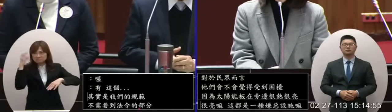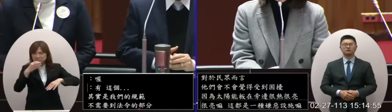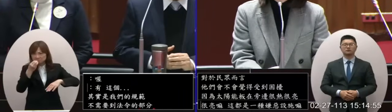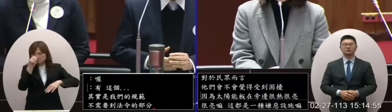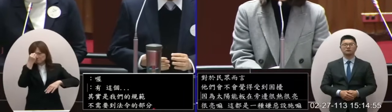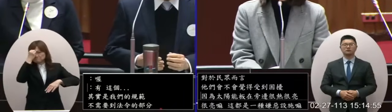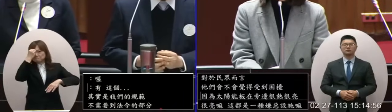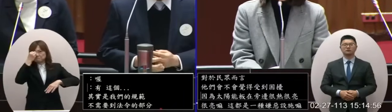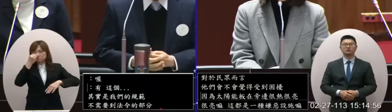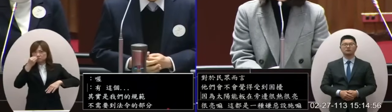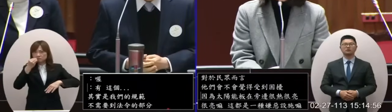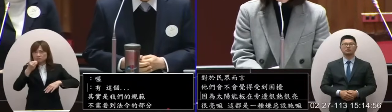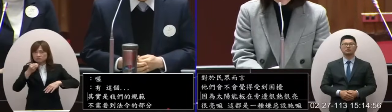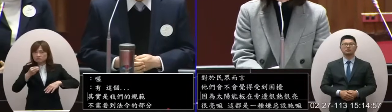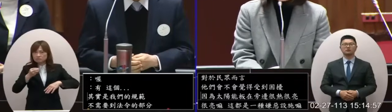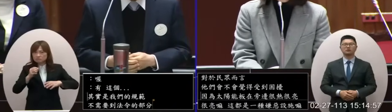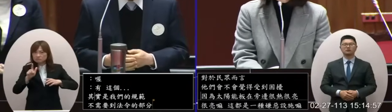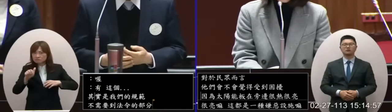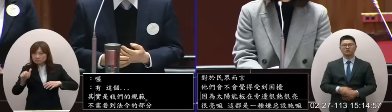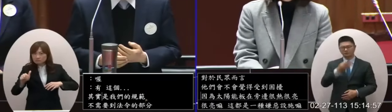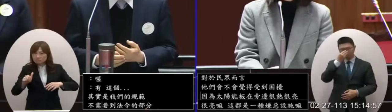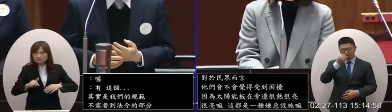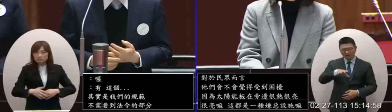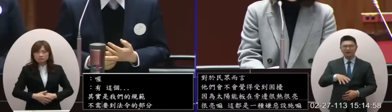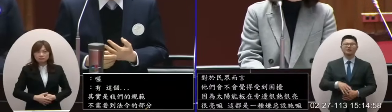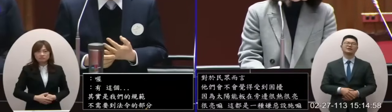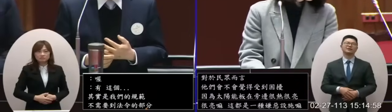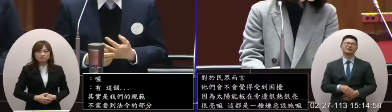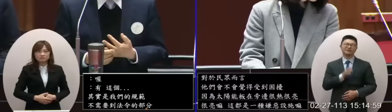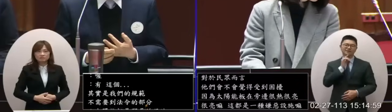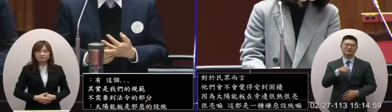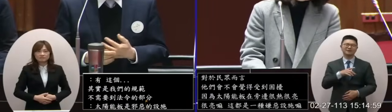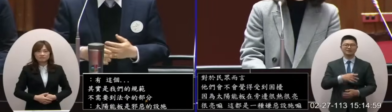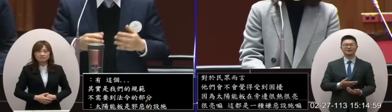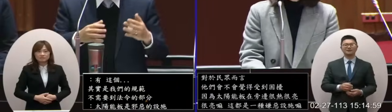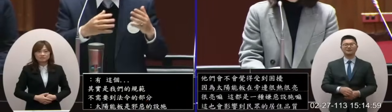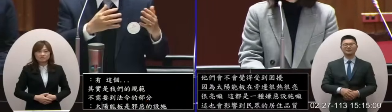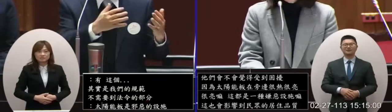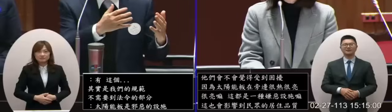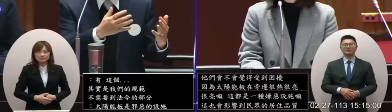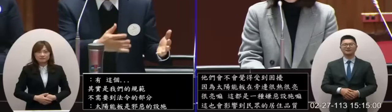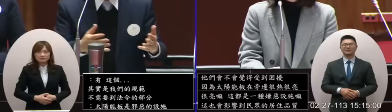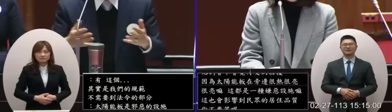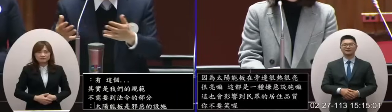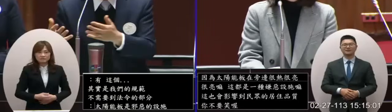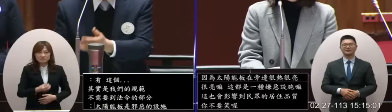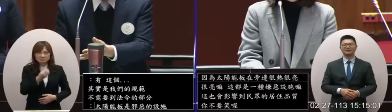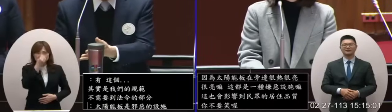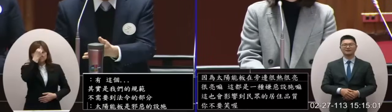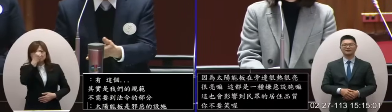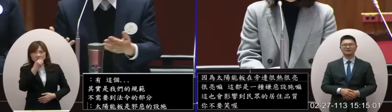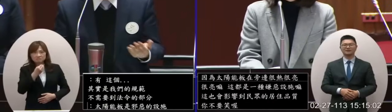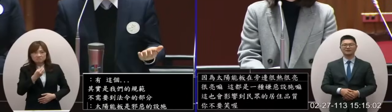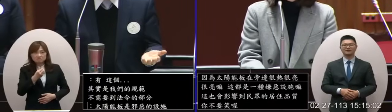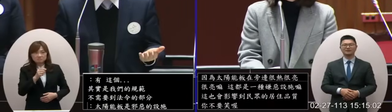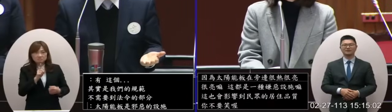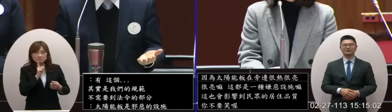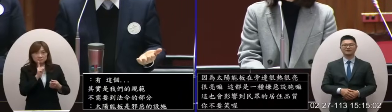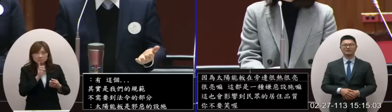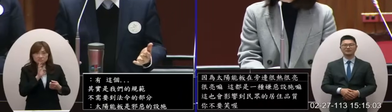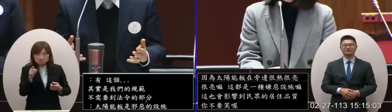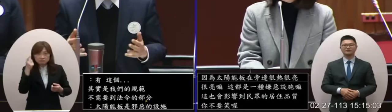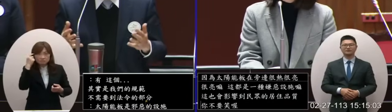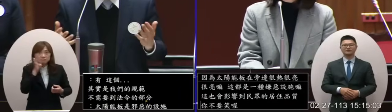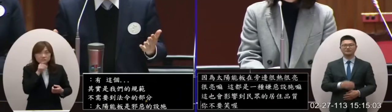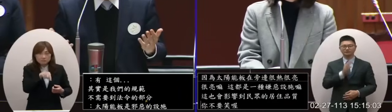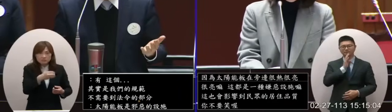法。 邪恶啦，邪恶。 邪恶。你被人家嫌，被人家讨厌嘛？你的意思是这样